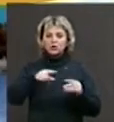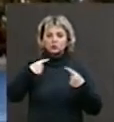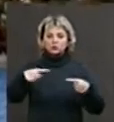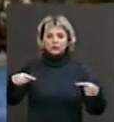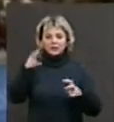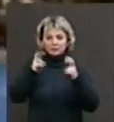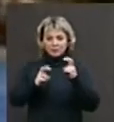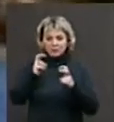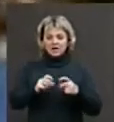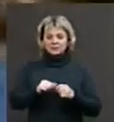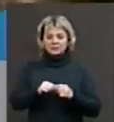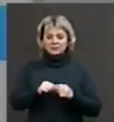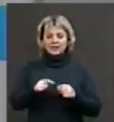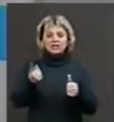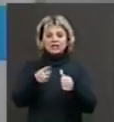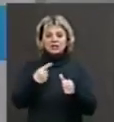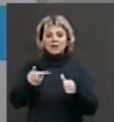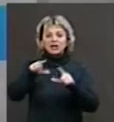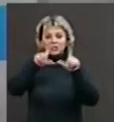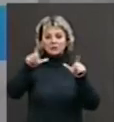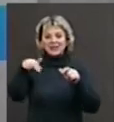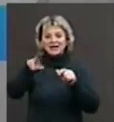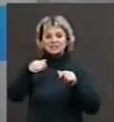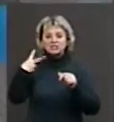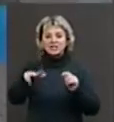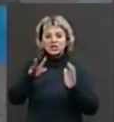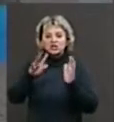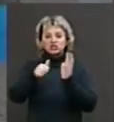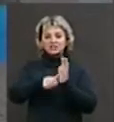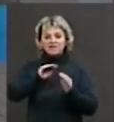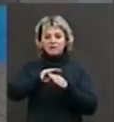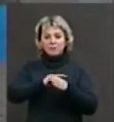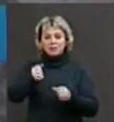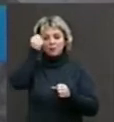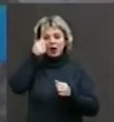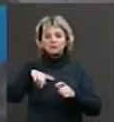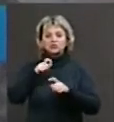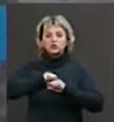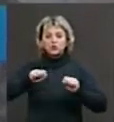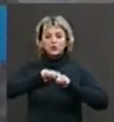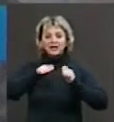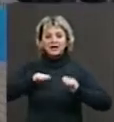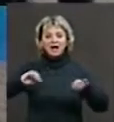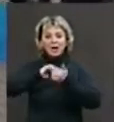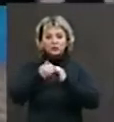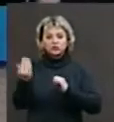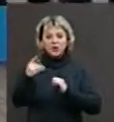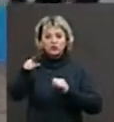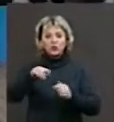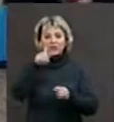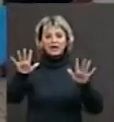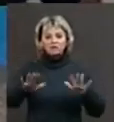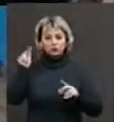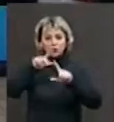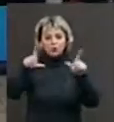других предприятий. Имя гимназии из 46 фамилий. Память героев-пионеров Каменско-Шахтинского увековечена в школе, где